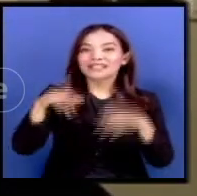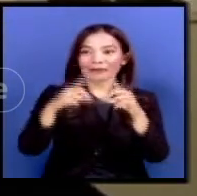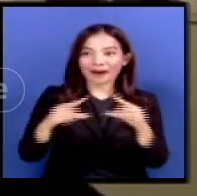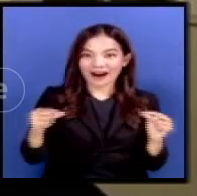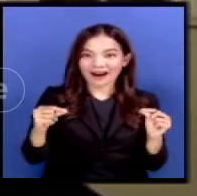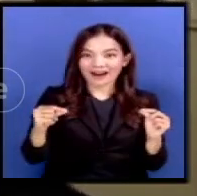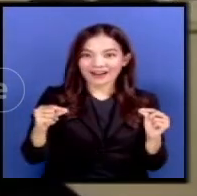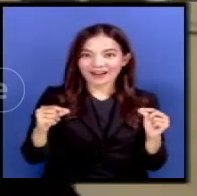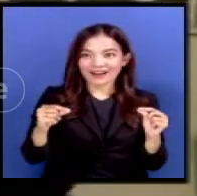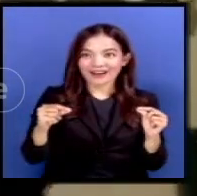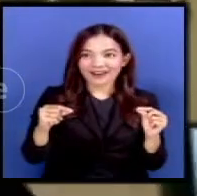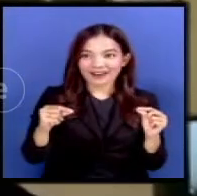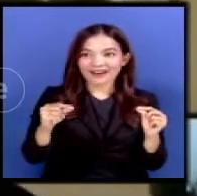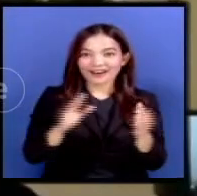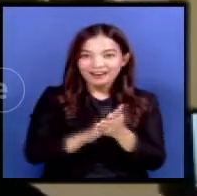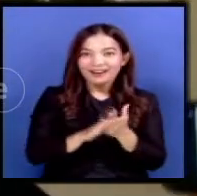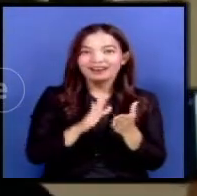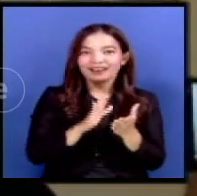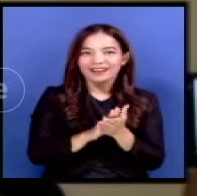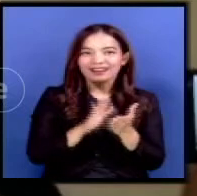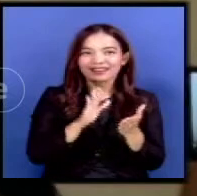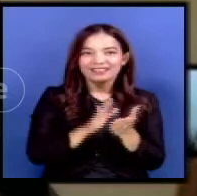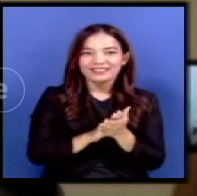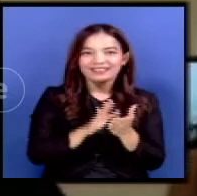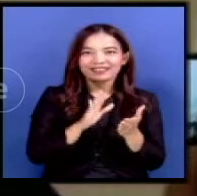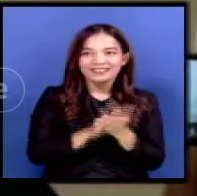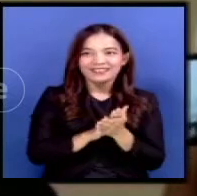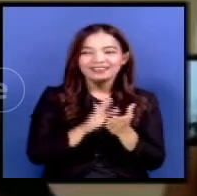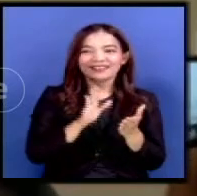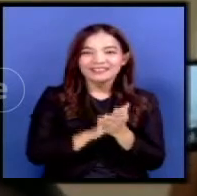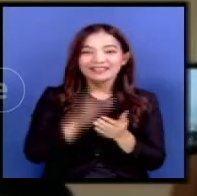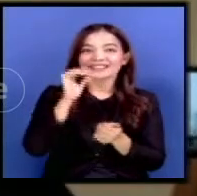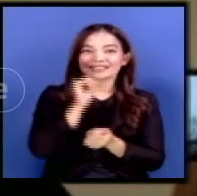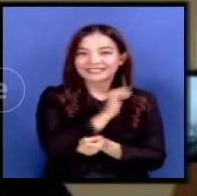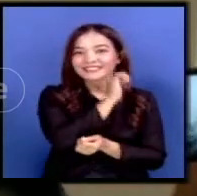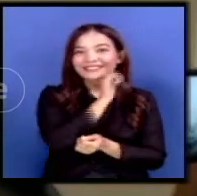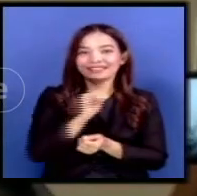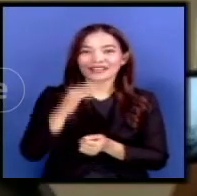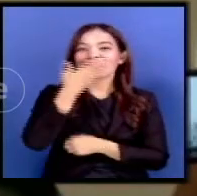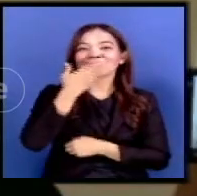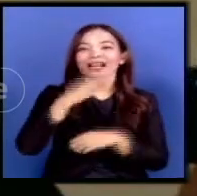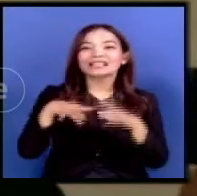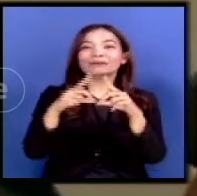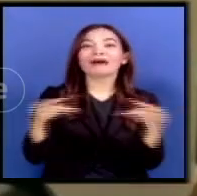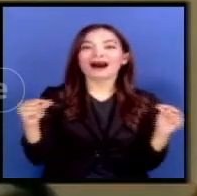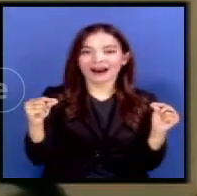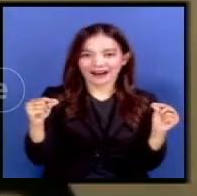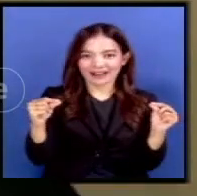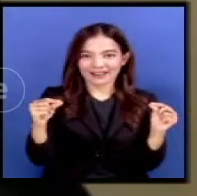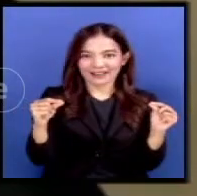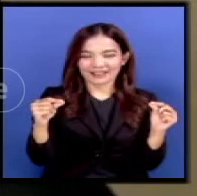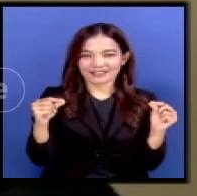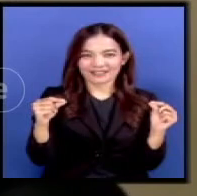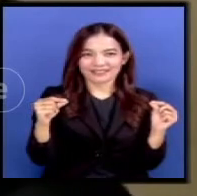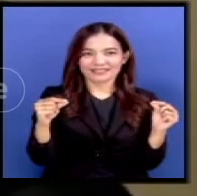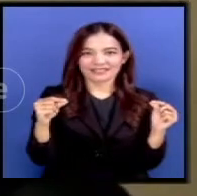di juta kaku kang hayake ba. Hei, hei. Seng jinu seiki hachura